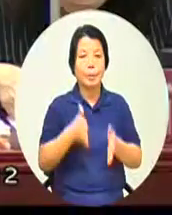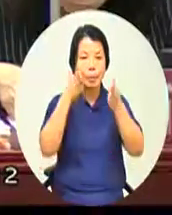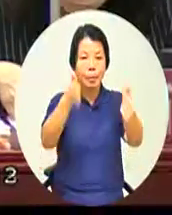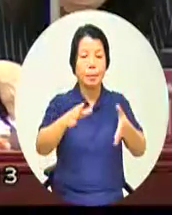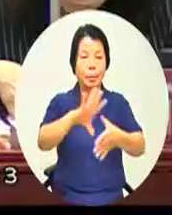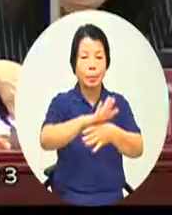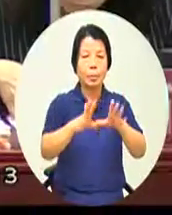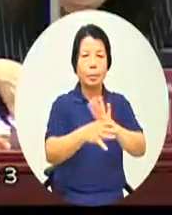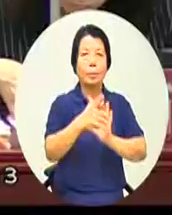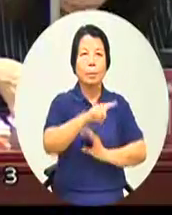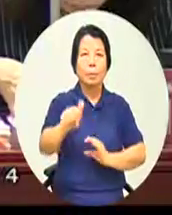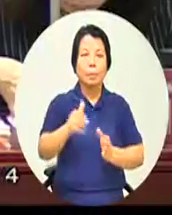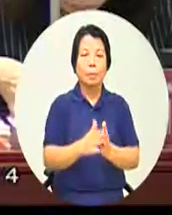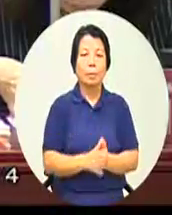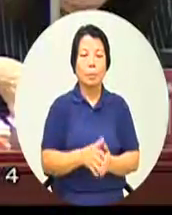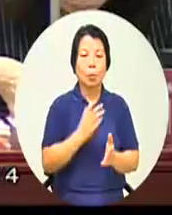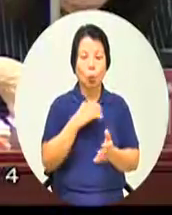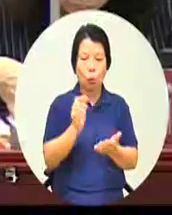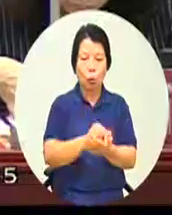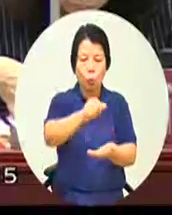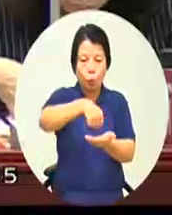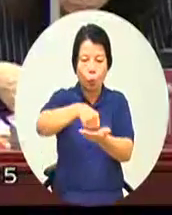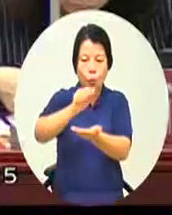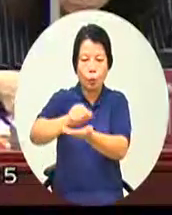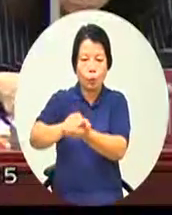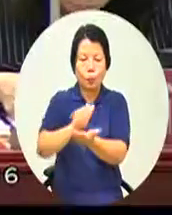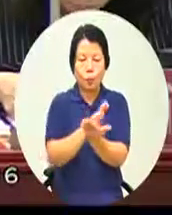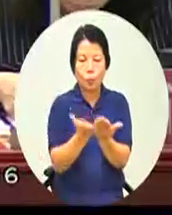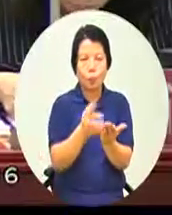文物做一些造册，因为毕竟成立